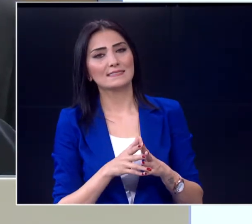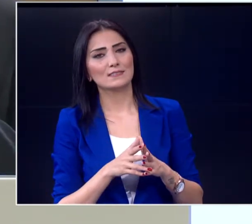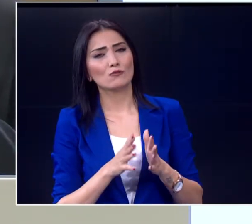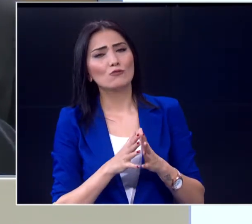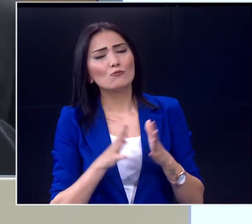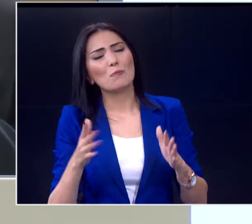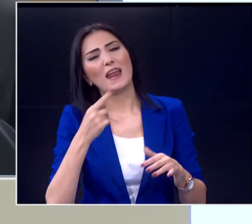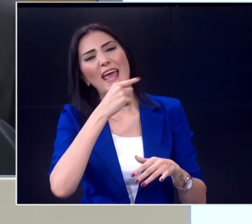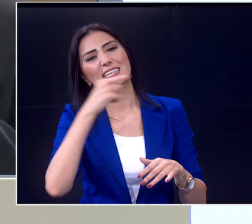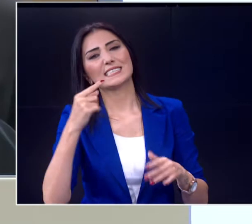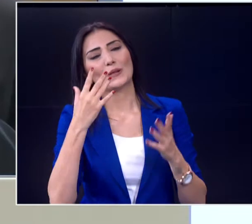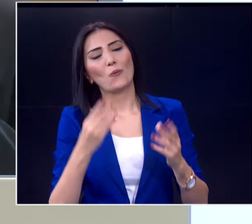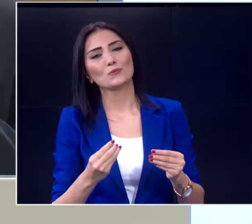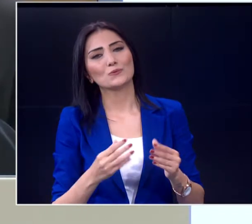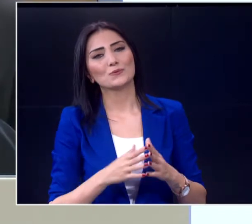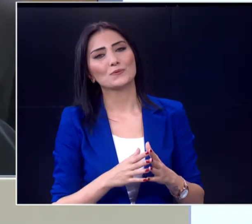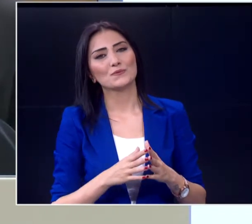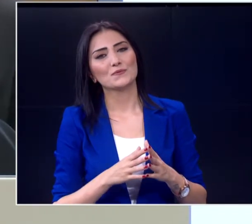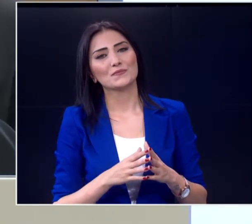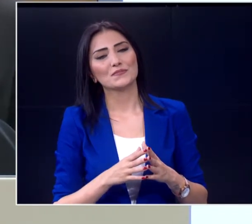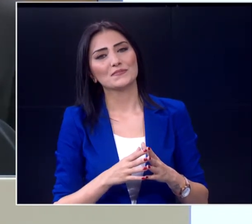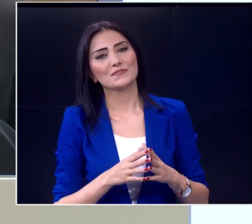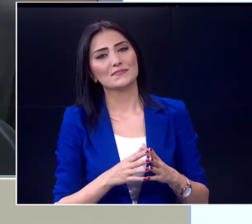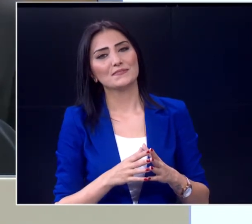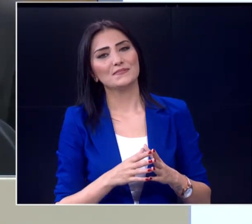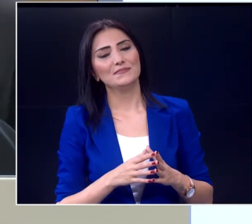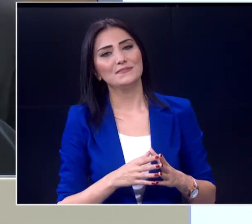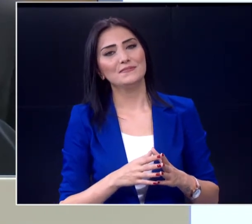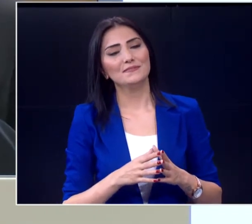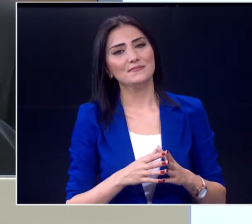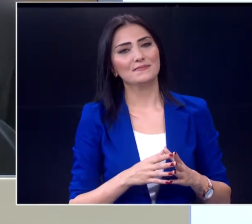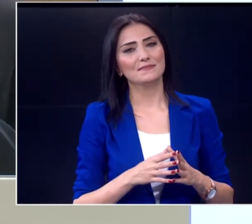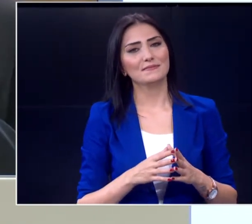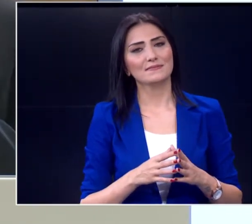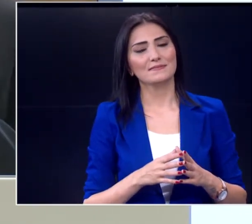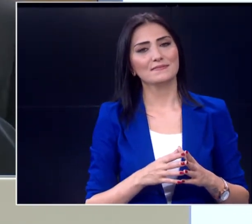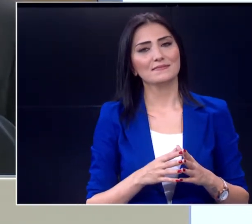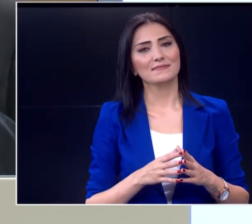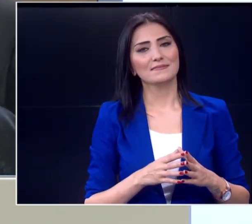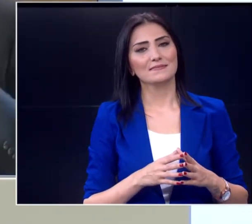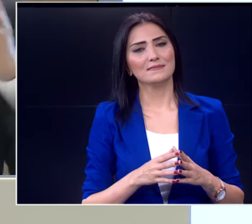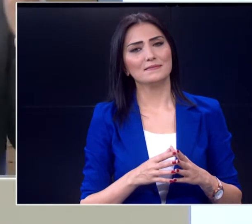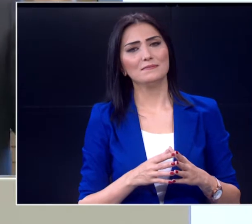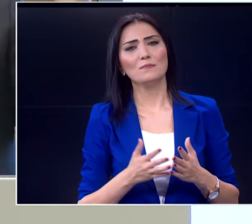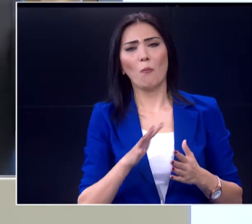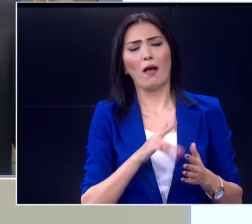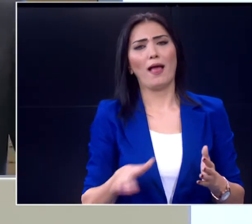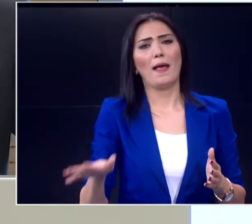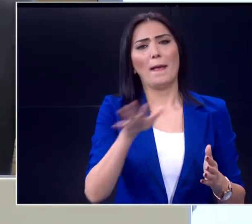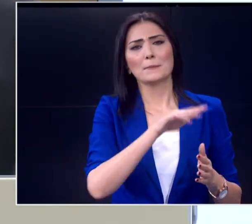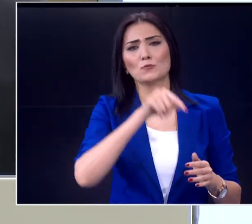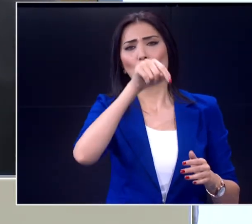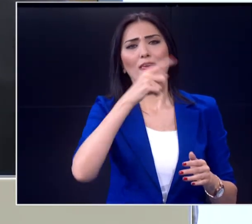büyük bir eksiklik olur. Biz de çıraklığımıza gittik. Siz onları anlattığınızda bir çıraklığımıza gittik. Evet. Yani bu hepimiz